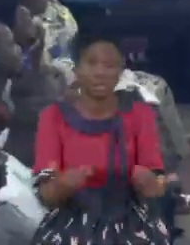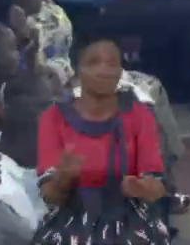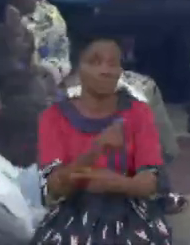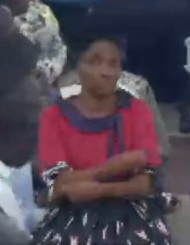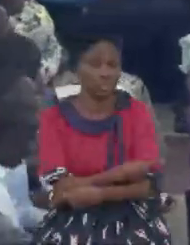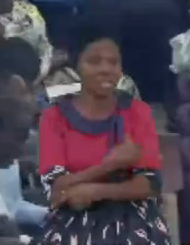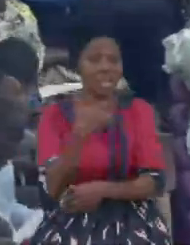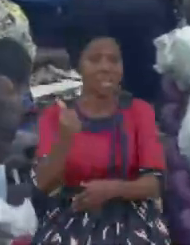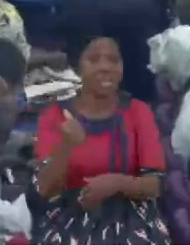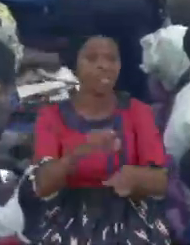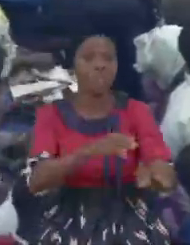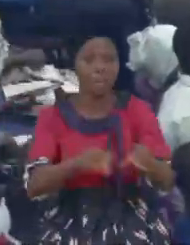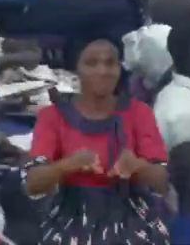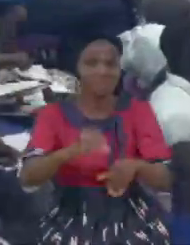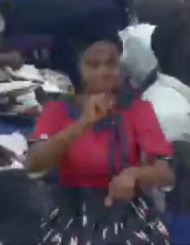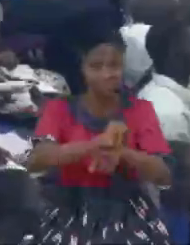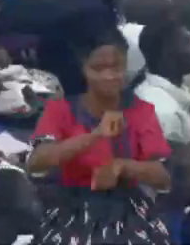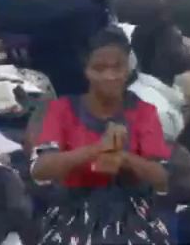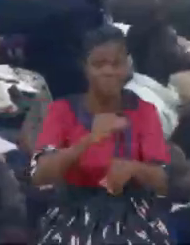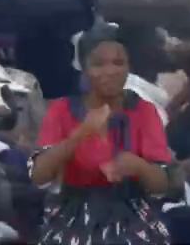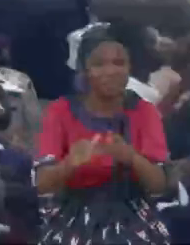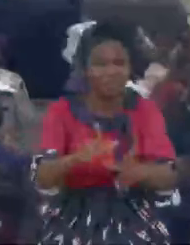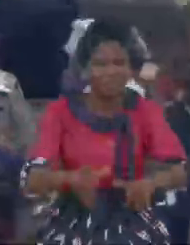Aujourd'hui, l'accomplissement dans ta vie.